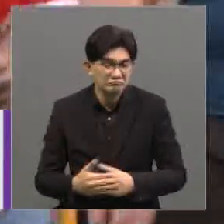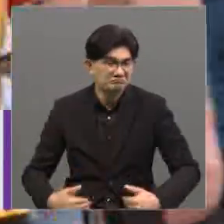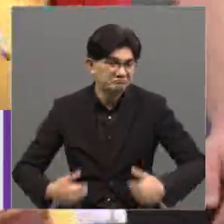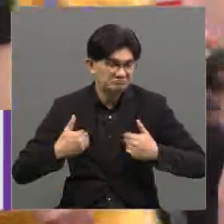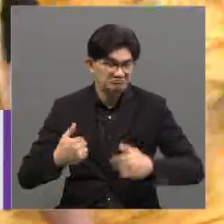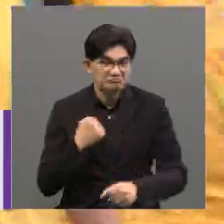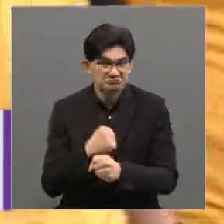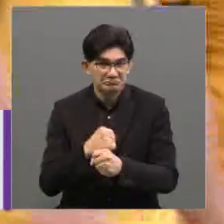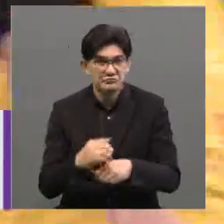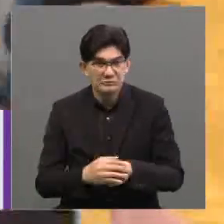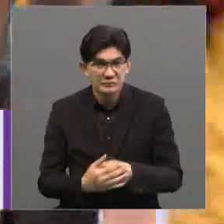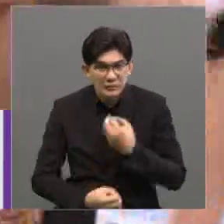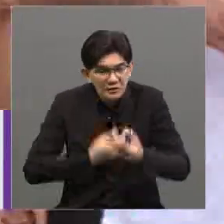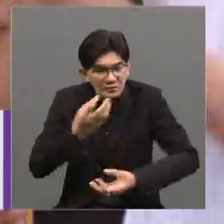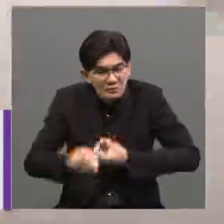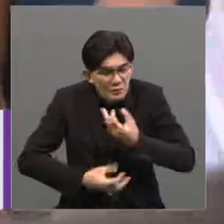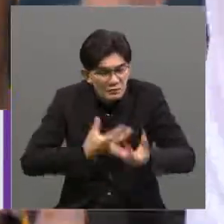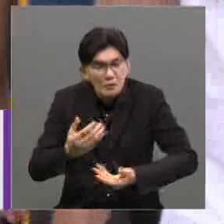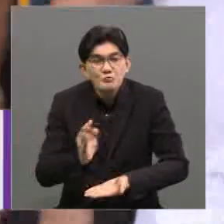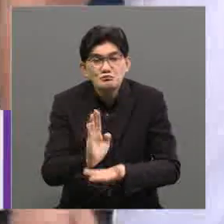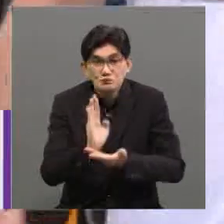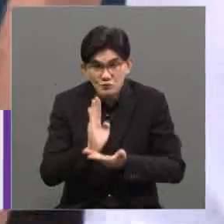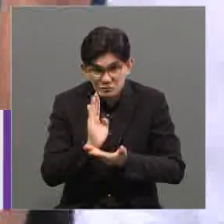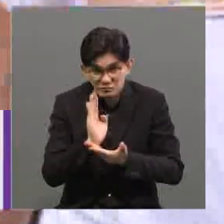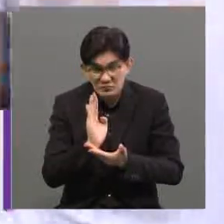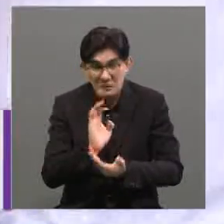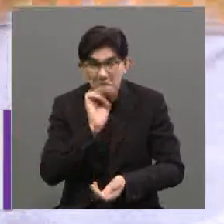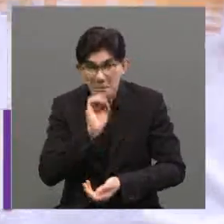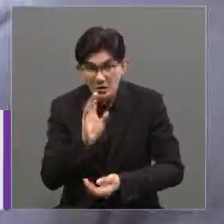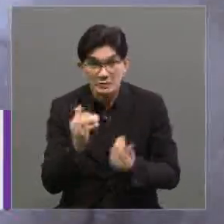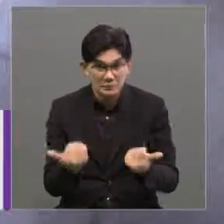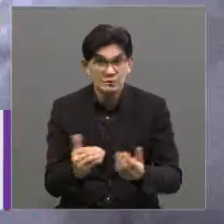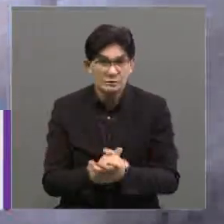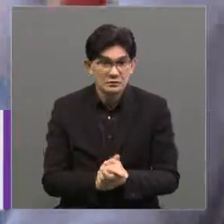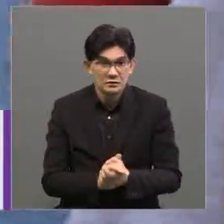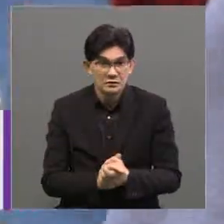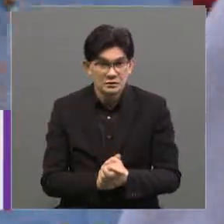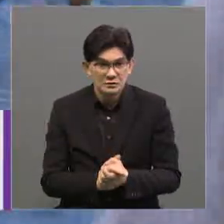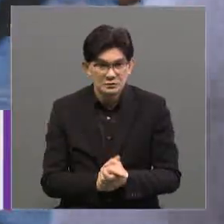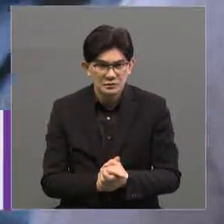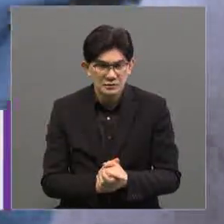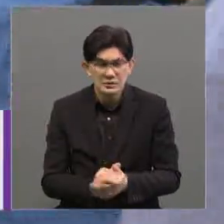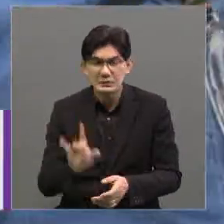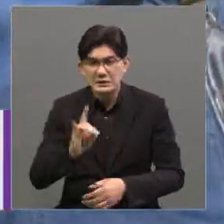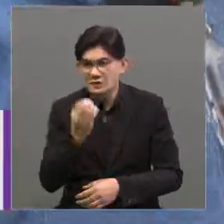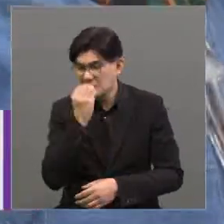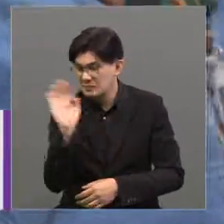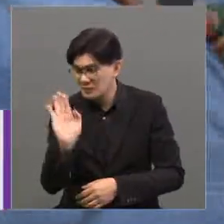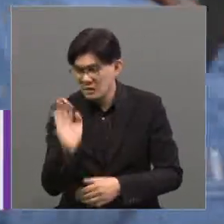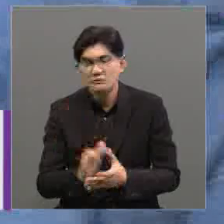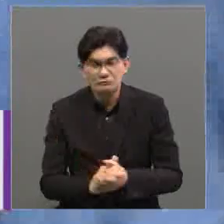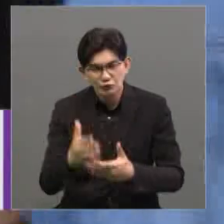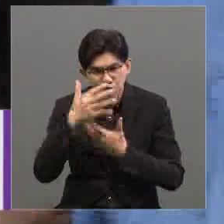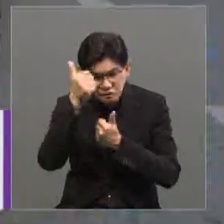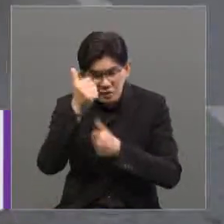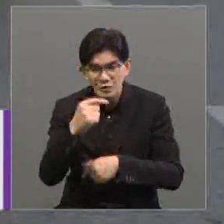ได้ครับเธอได้สะท้อนถึงบุญกุศลอานิสงส์จากการกินเจละเว้นการบริโภคเนื้อสัตว์ได้อย่างน่าสนใจเล